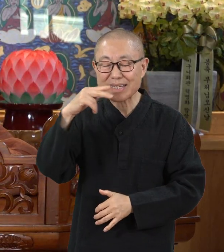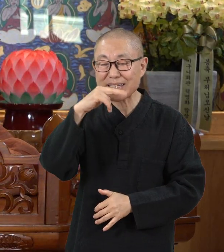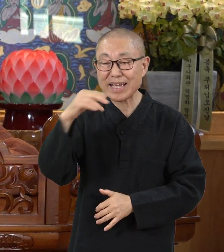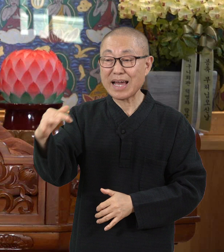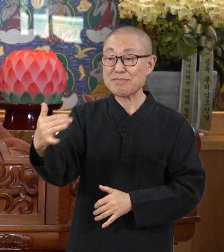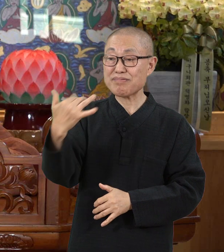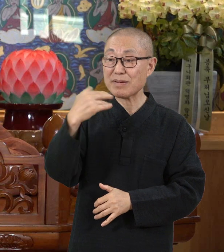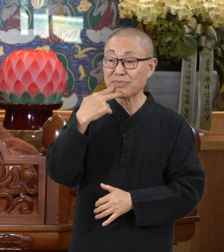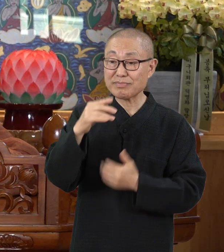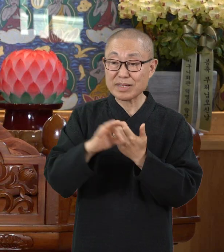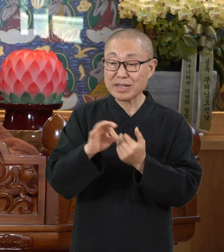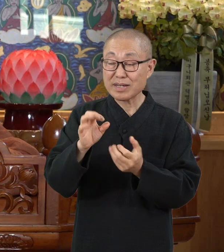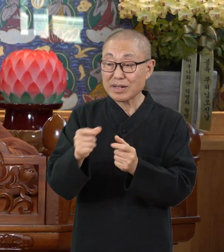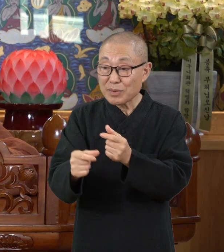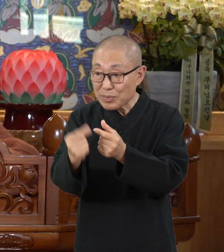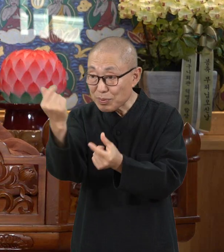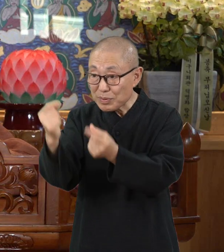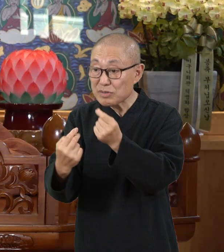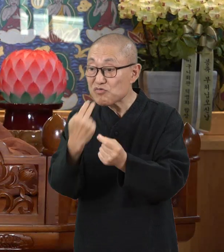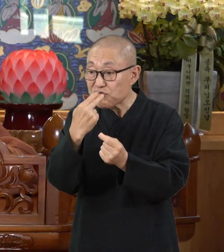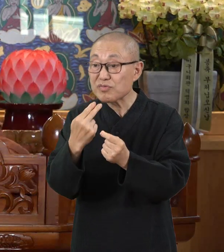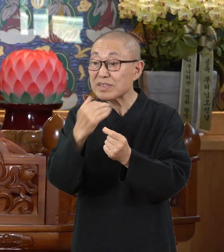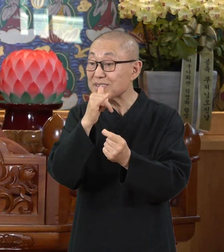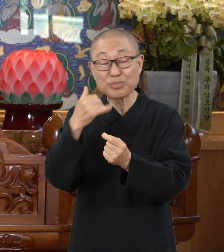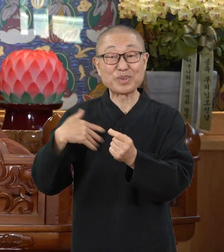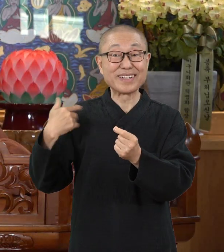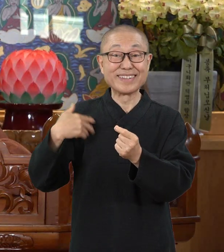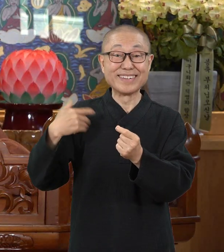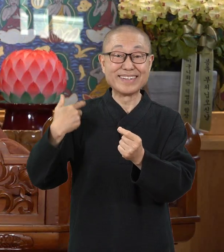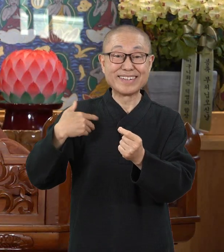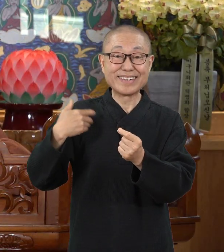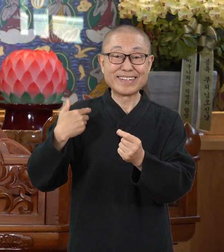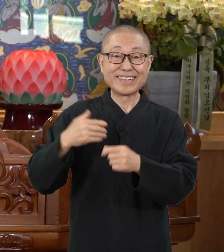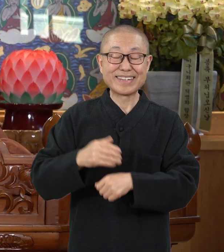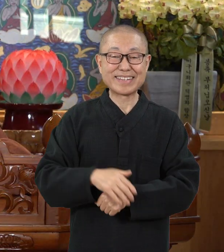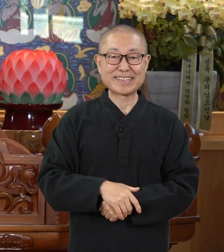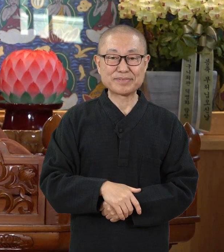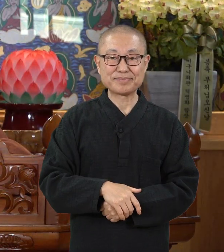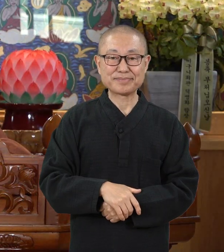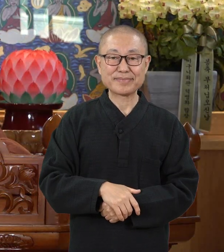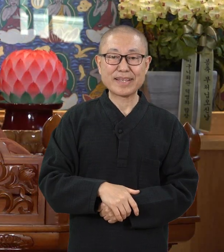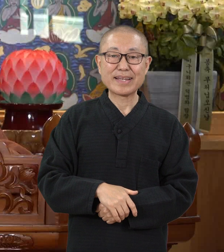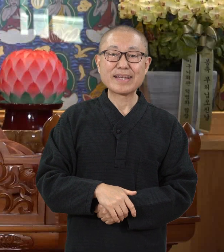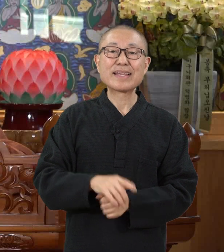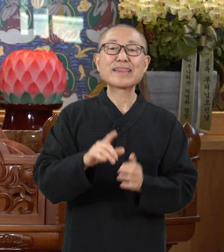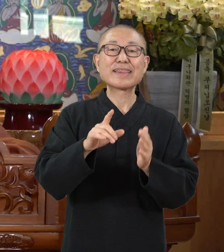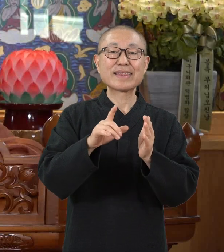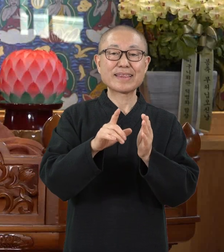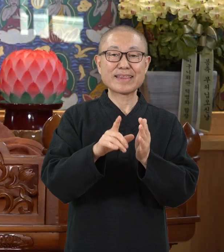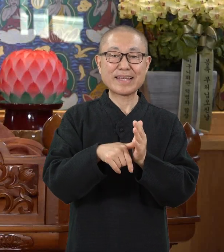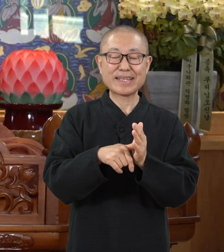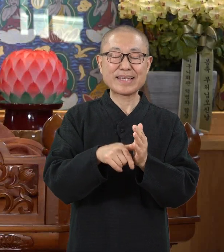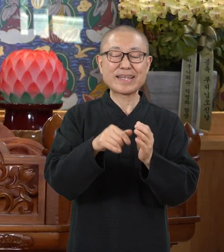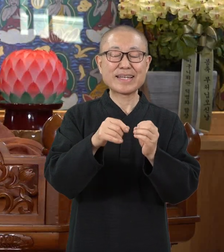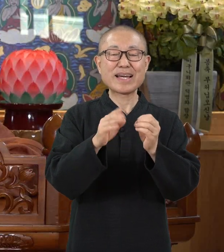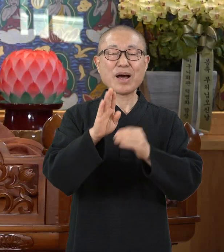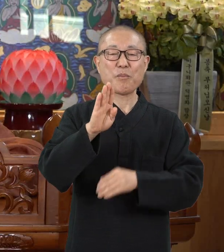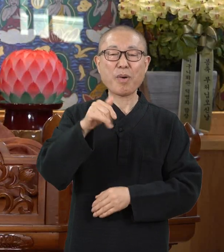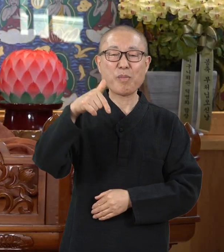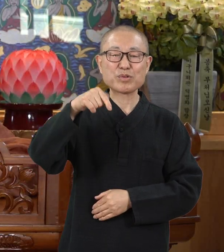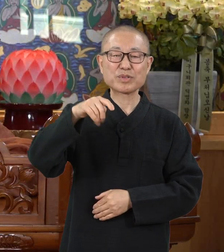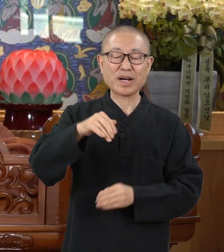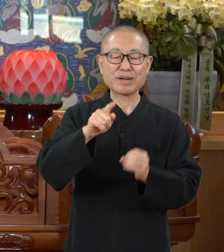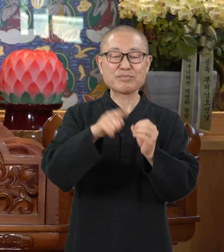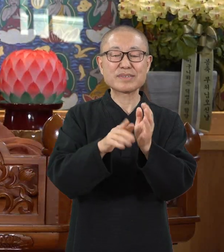꽃핀 줄도 몰랐을 거예요. 그렇게 미안하더라고요. 그런데 마침 이 법구경에 이